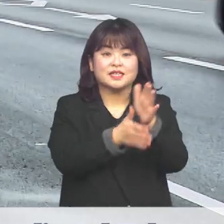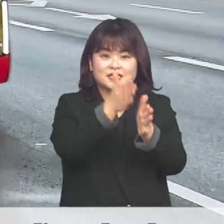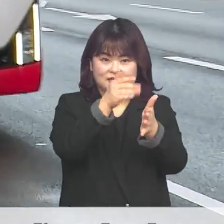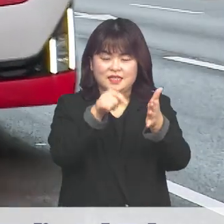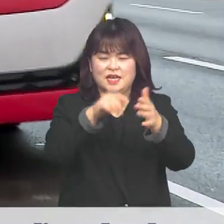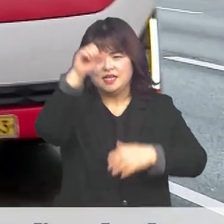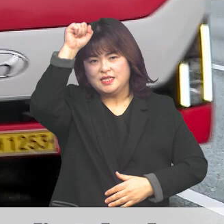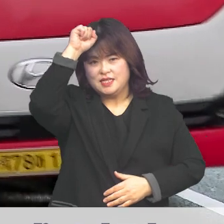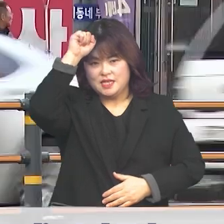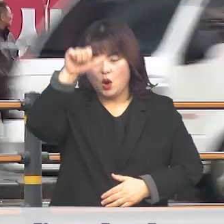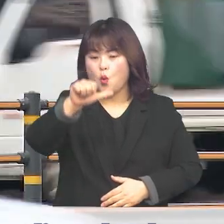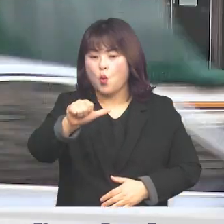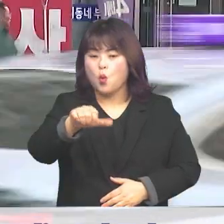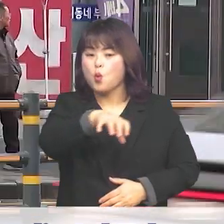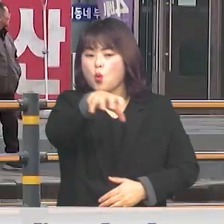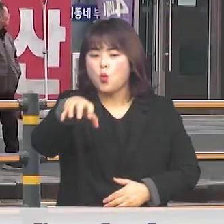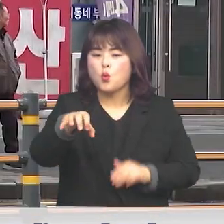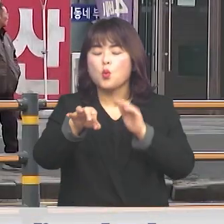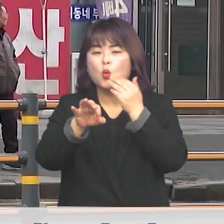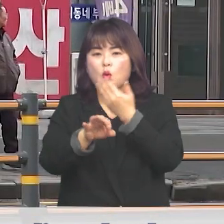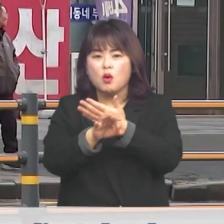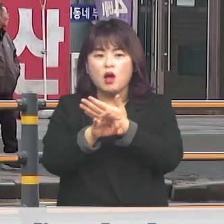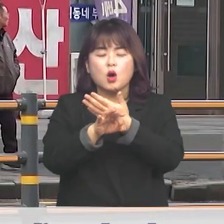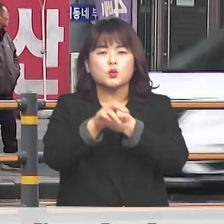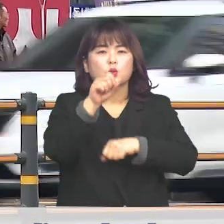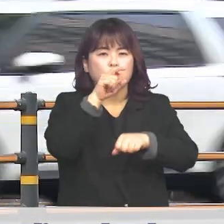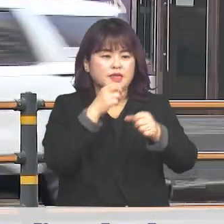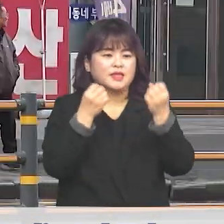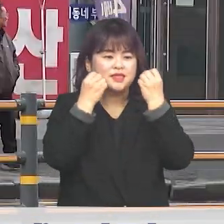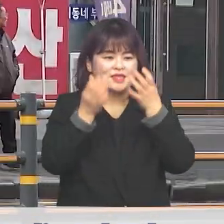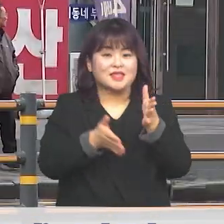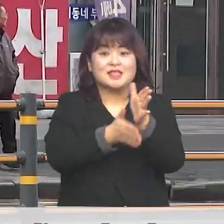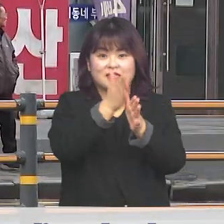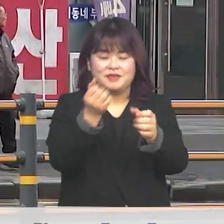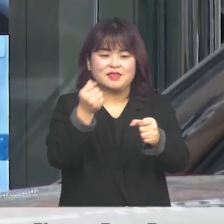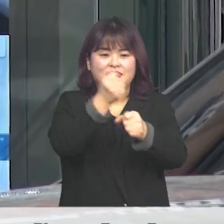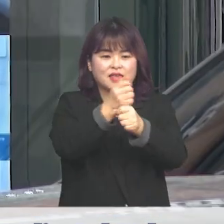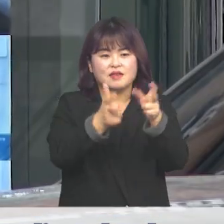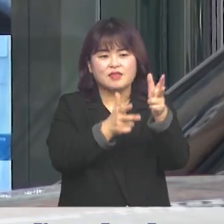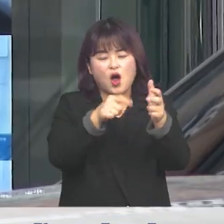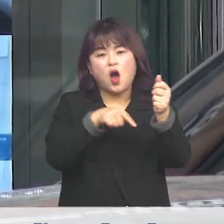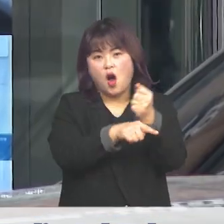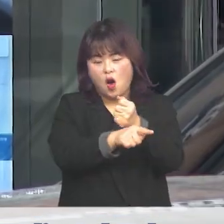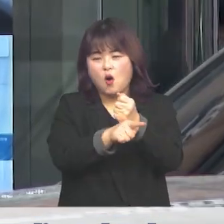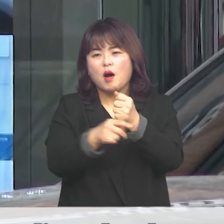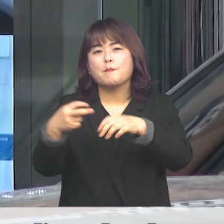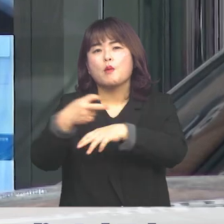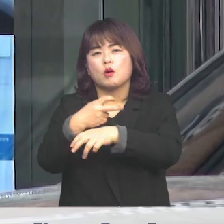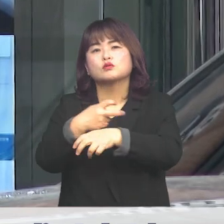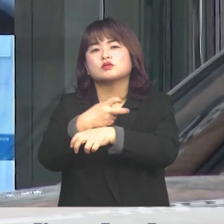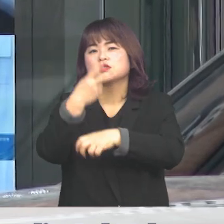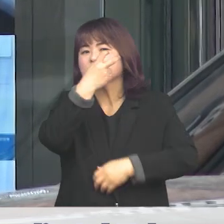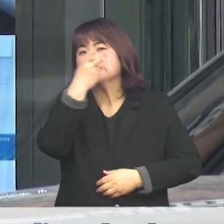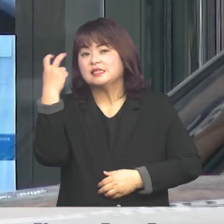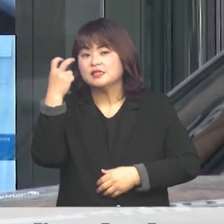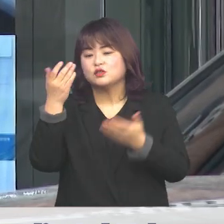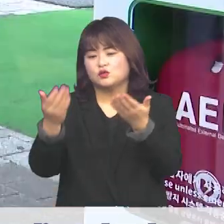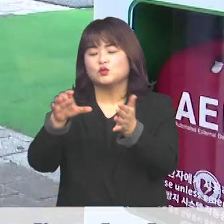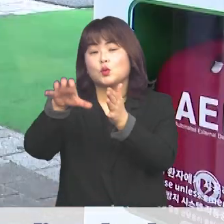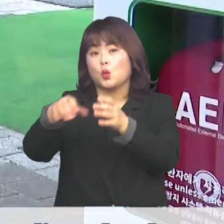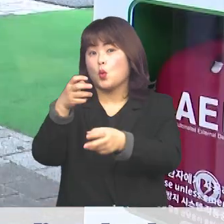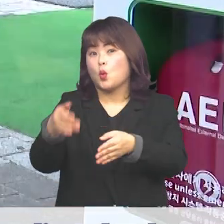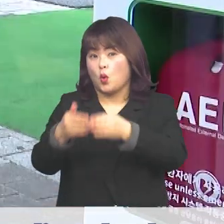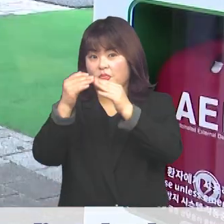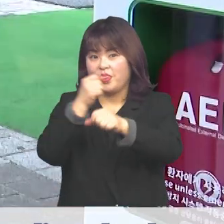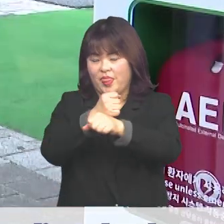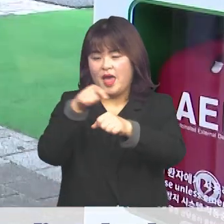용인특례시는 신가로거리 일원 두 곳에 스마트 도시재생 사업의 일환으로 스마트 버스 쉼터를 설치했습니다. 스마트